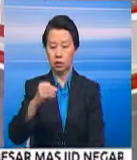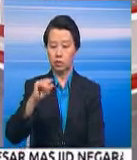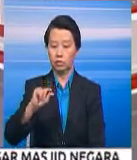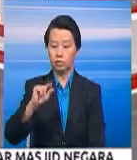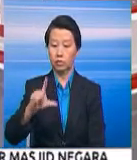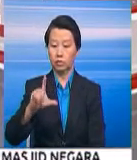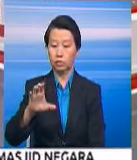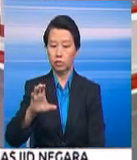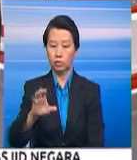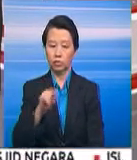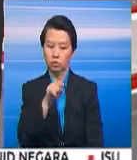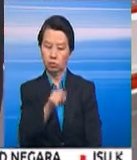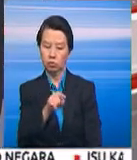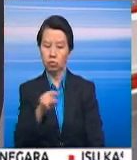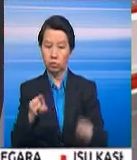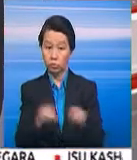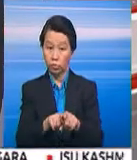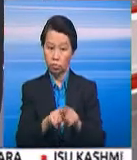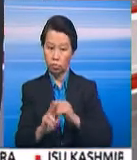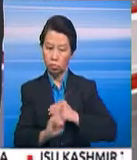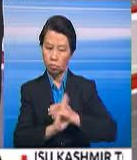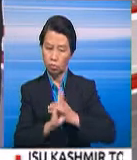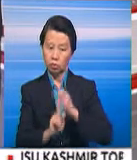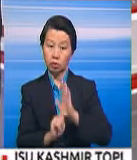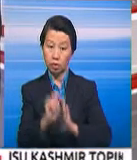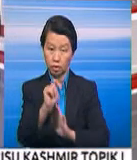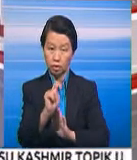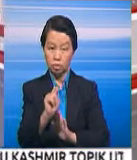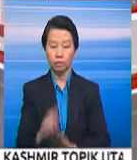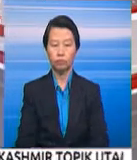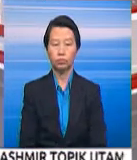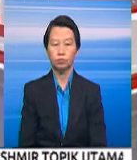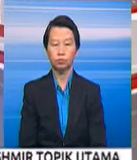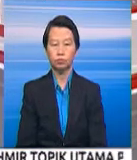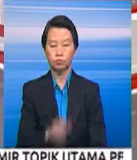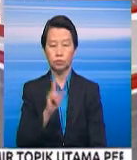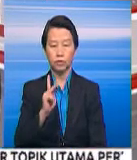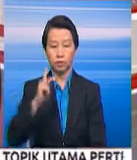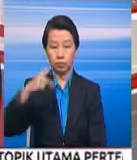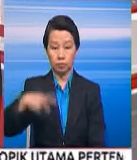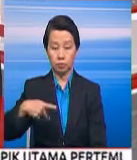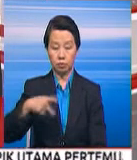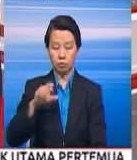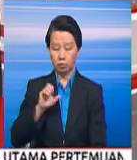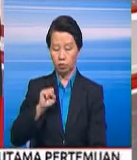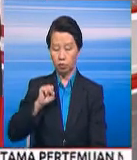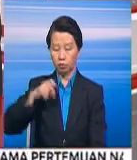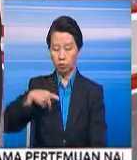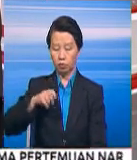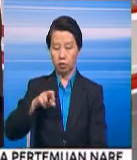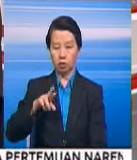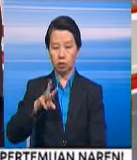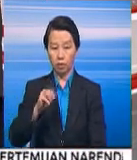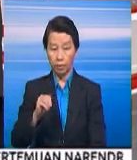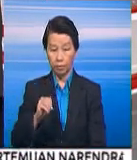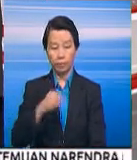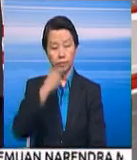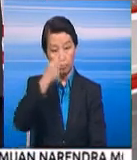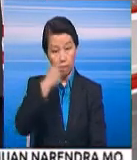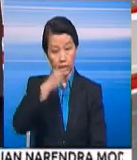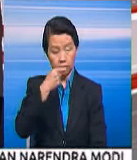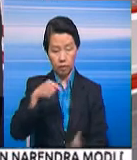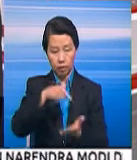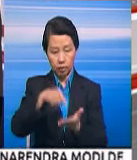yang diklasifikasikan sebagai berisiko tinggi. Ketua Pesuruhjaya SPRM Latifah Koya berkata,